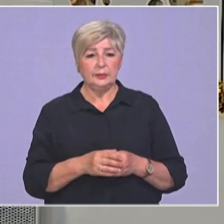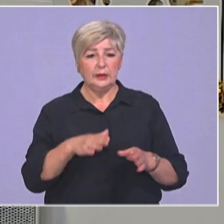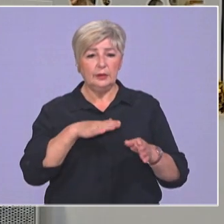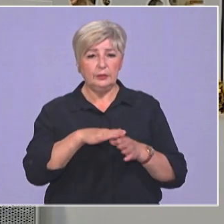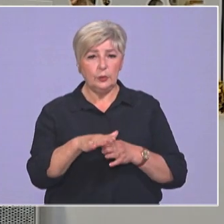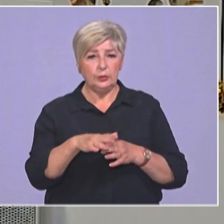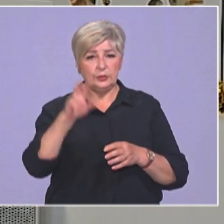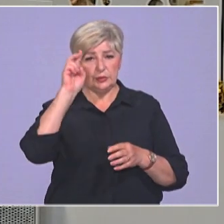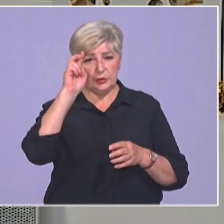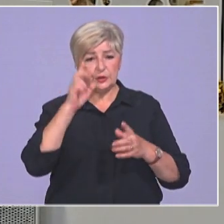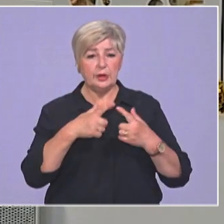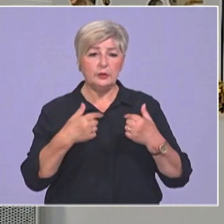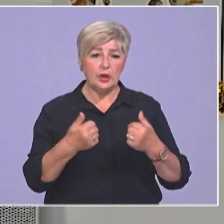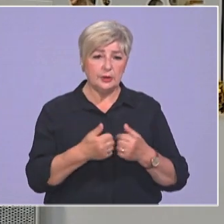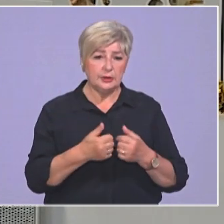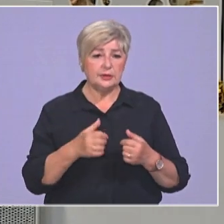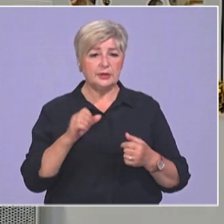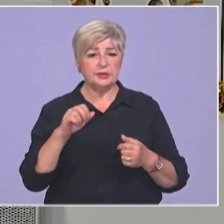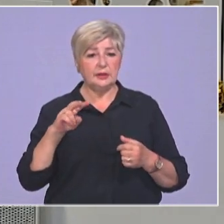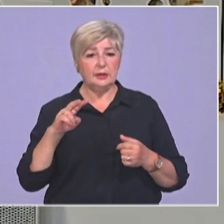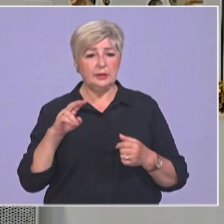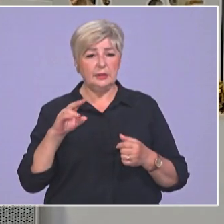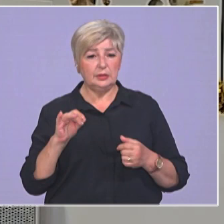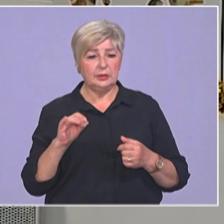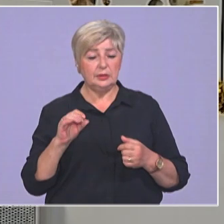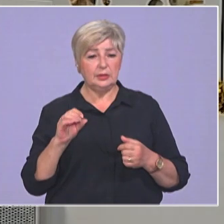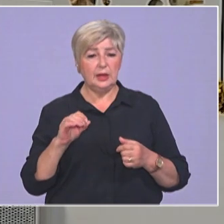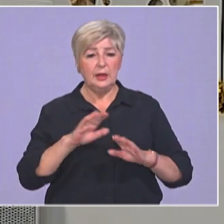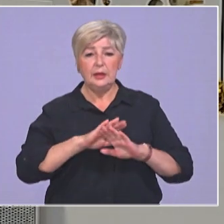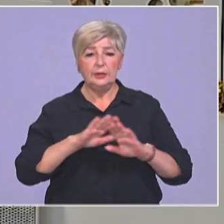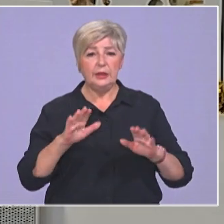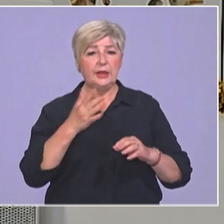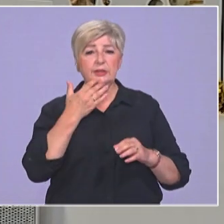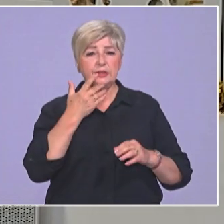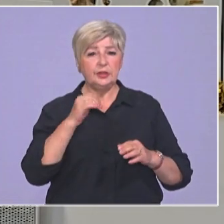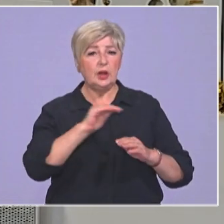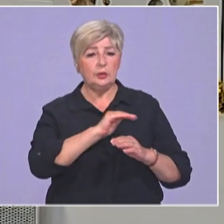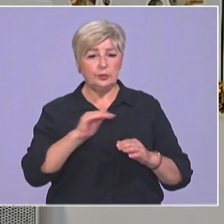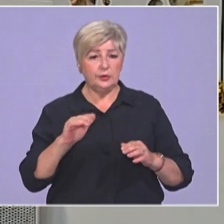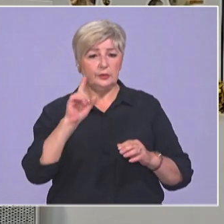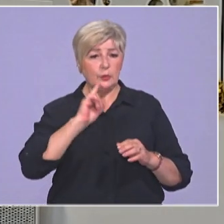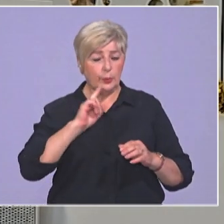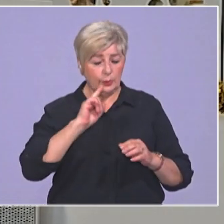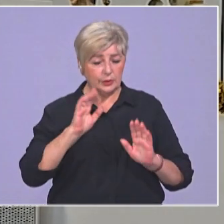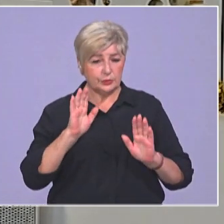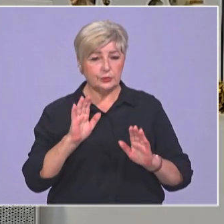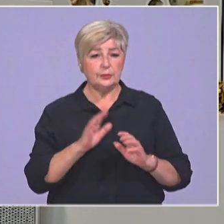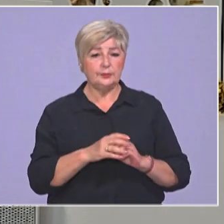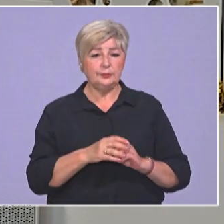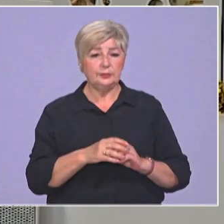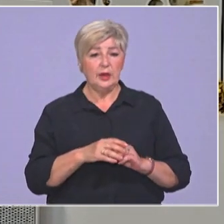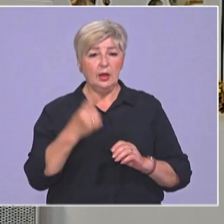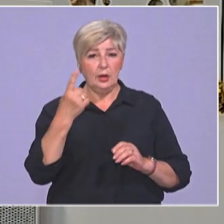виконується державною організацією, але ми не на національному рівні поки що. І тому одною з ідей